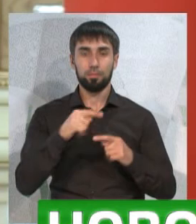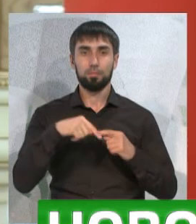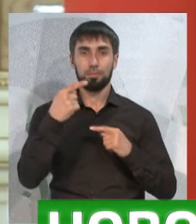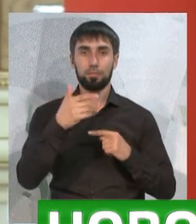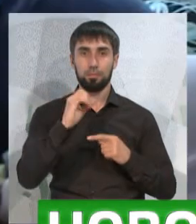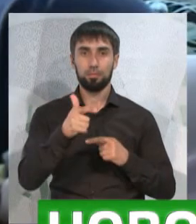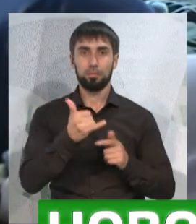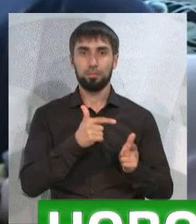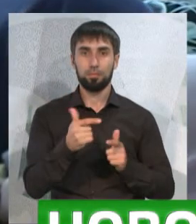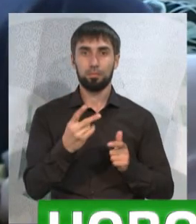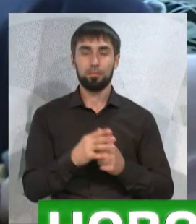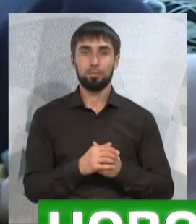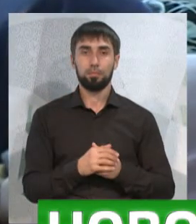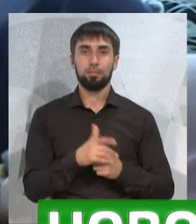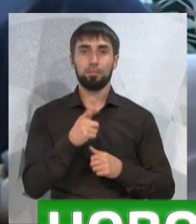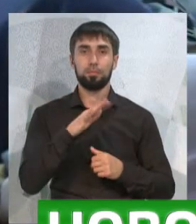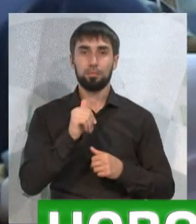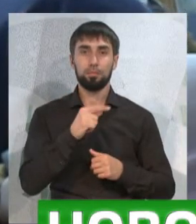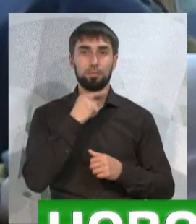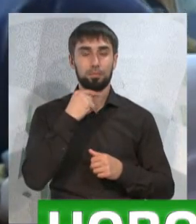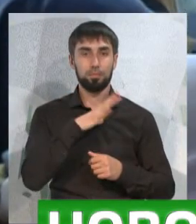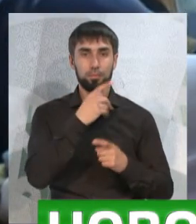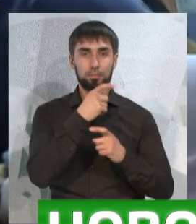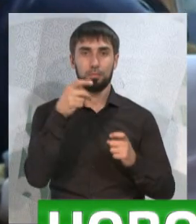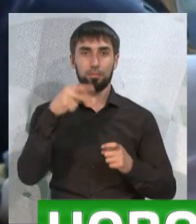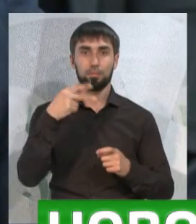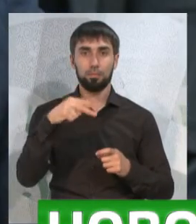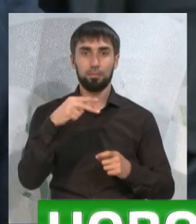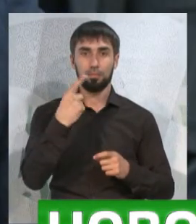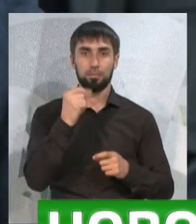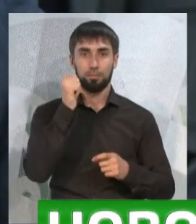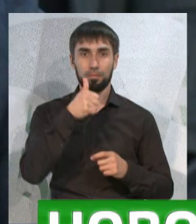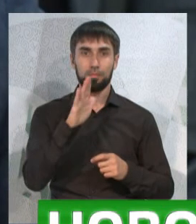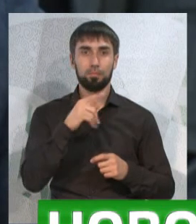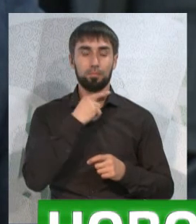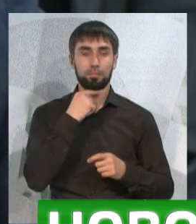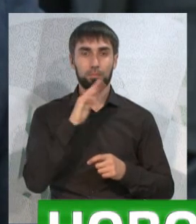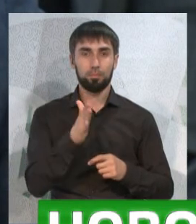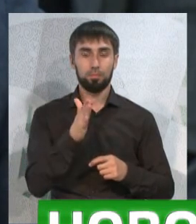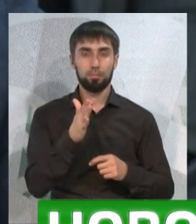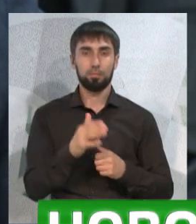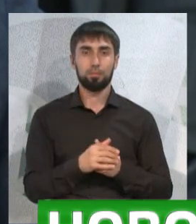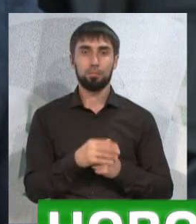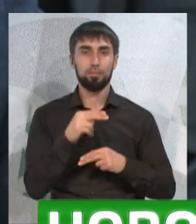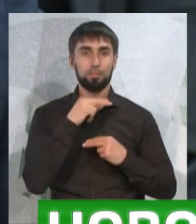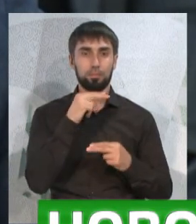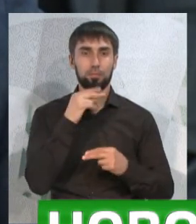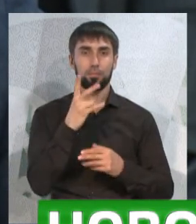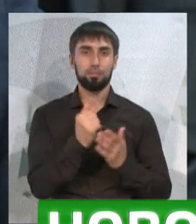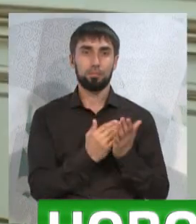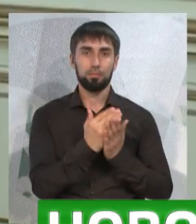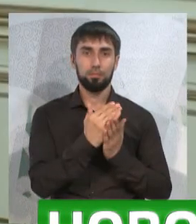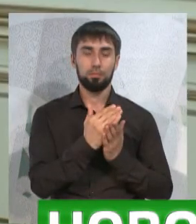уже сегодня. Кроме того, глава Ингушетии заявил, что с 2021 года в Ингушетии будут акцентировать внимание на